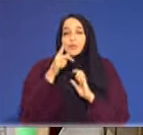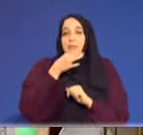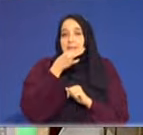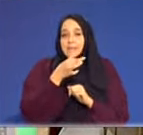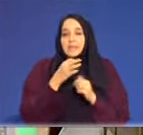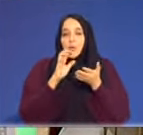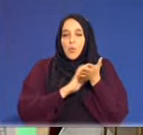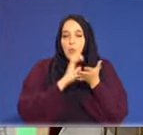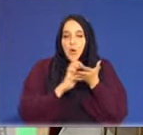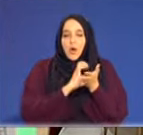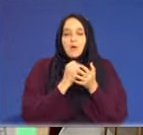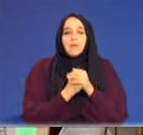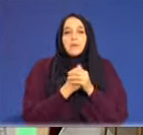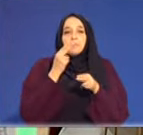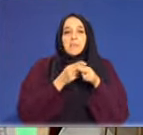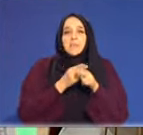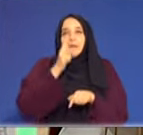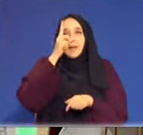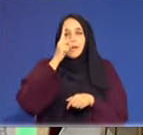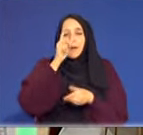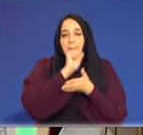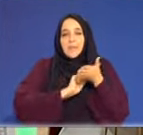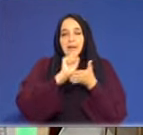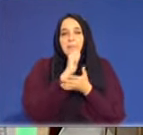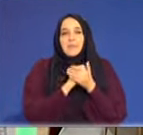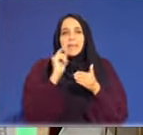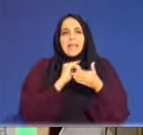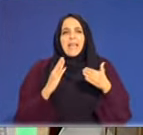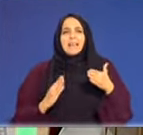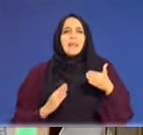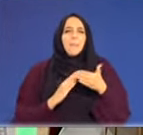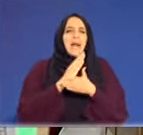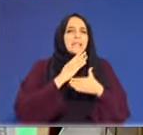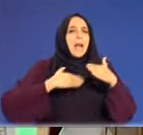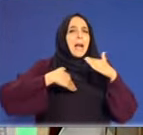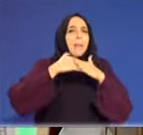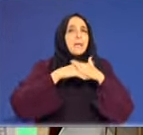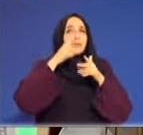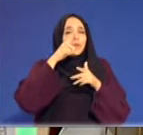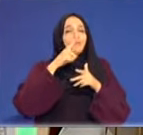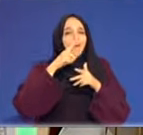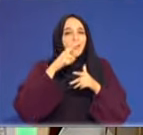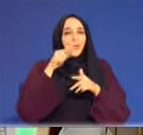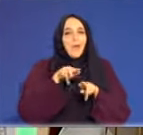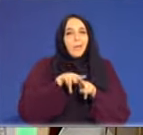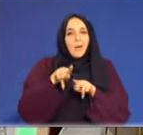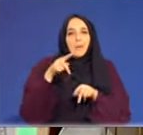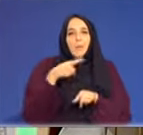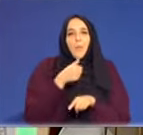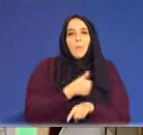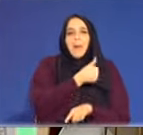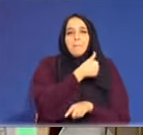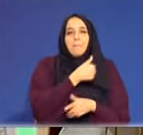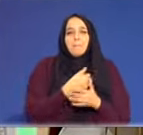بعد بسم الله الرحمن الرحيم: ومن يتعدى حدود الله فقد ظلم نفسه، صدق الله العظيم. من خلال هذه